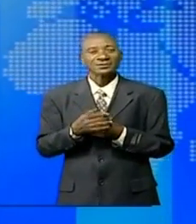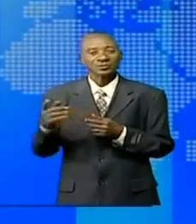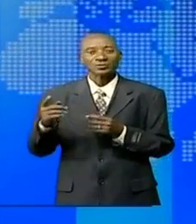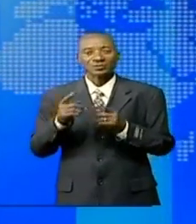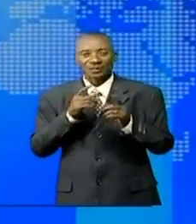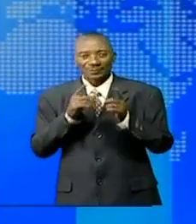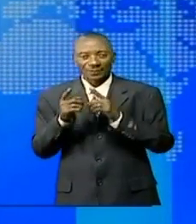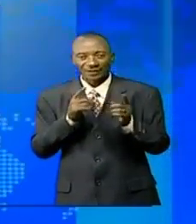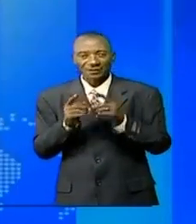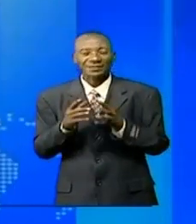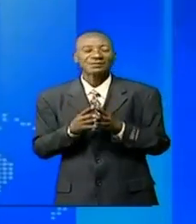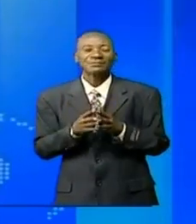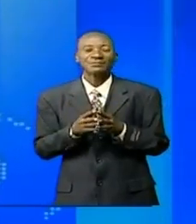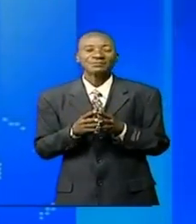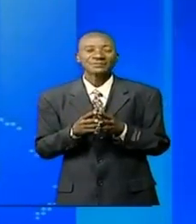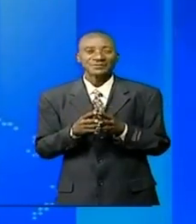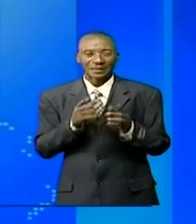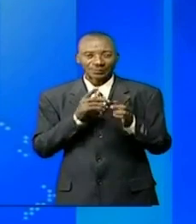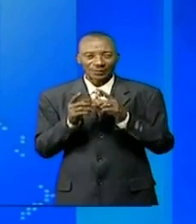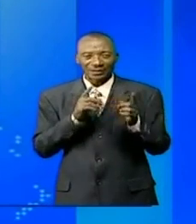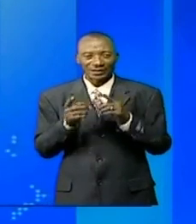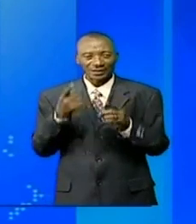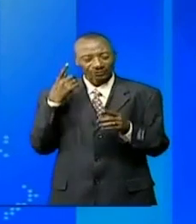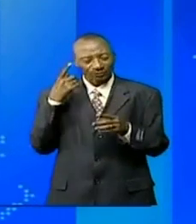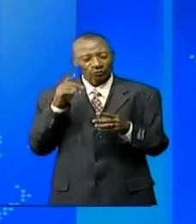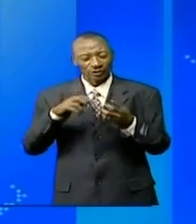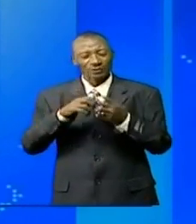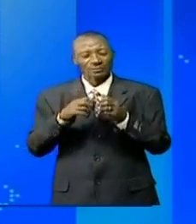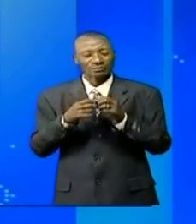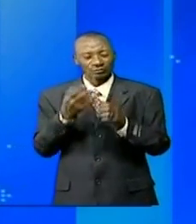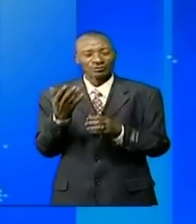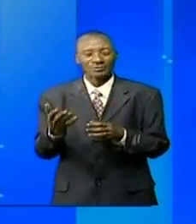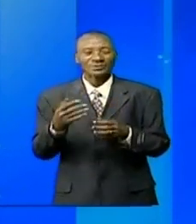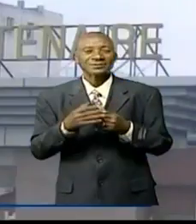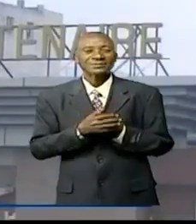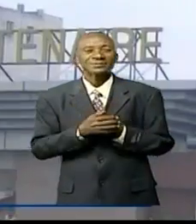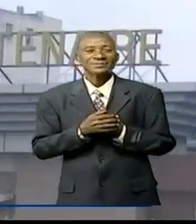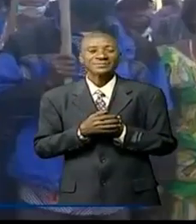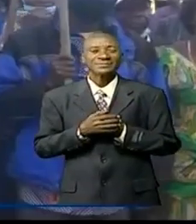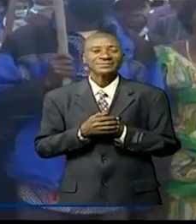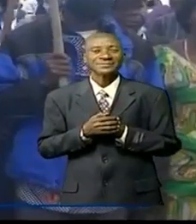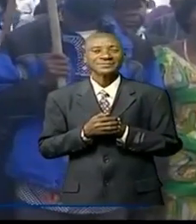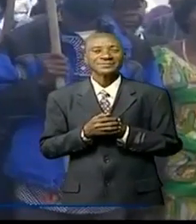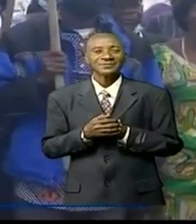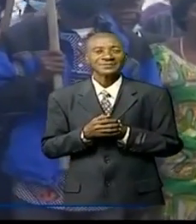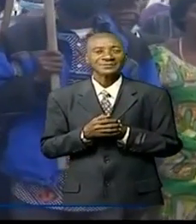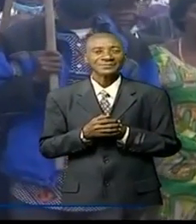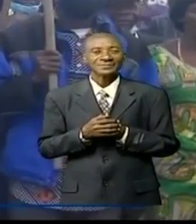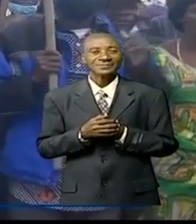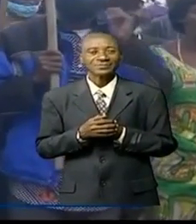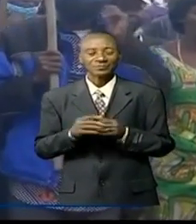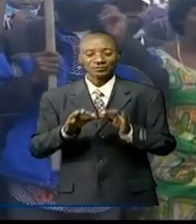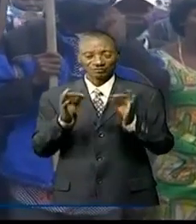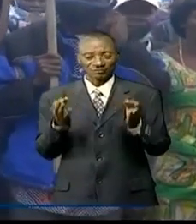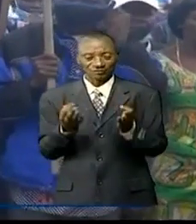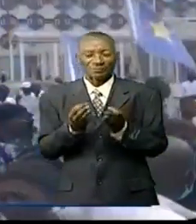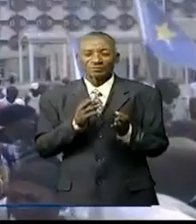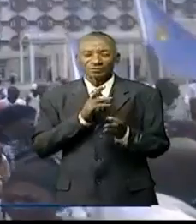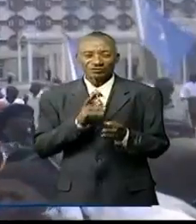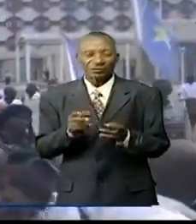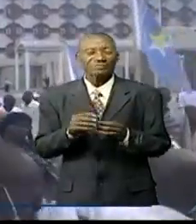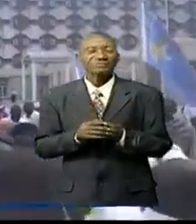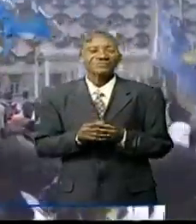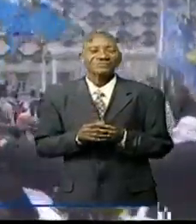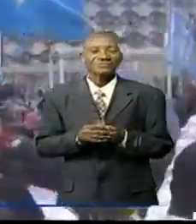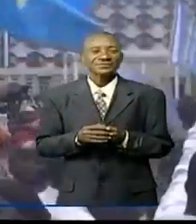Médias, Patrick Muyaka Teboué, a représenté le gouvernement à ses obsèques. Famille biologique, militants et